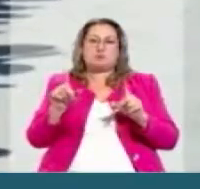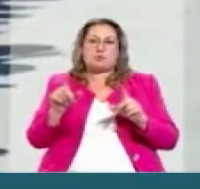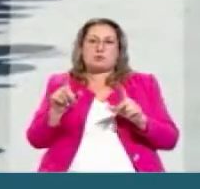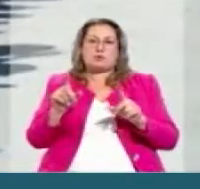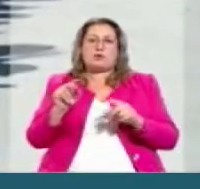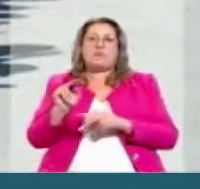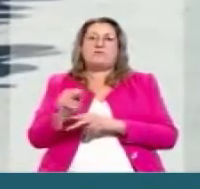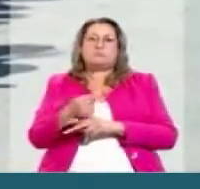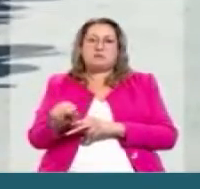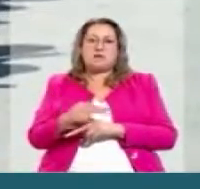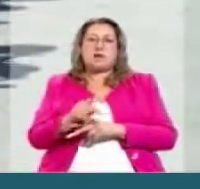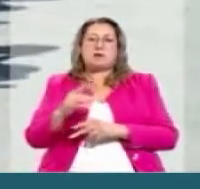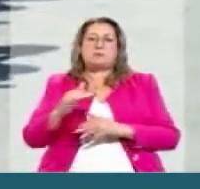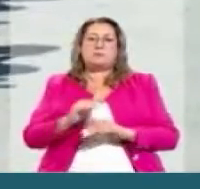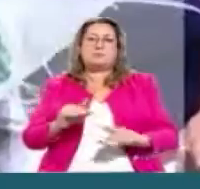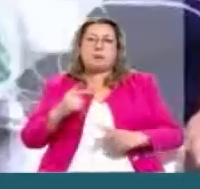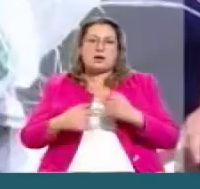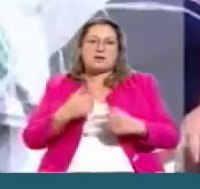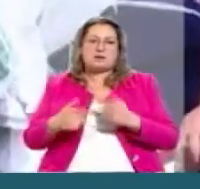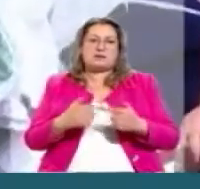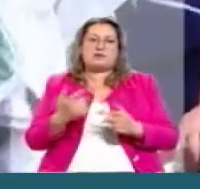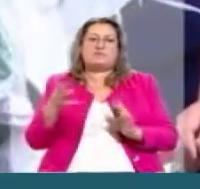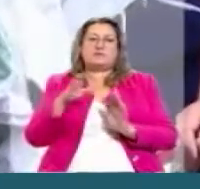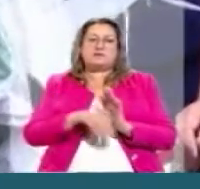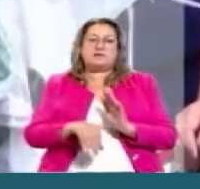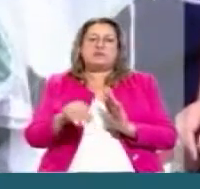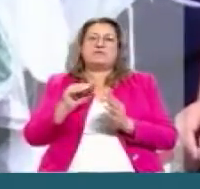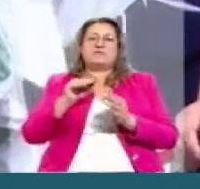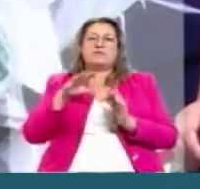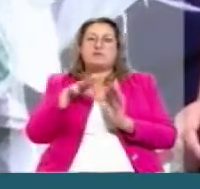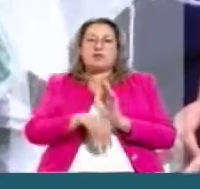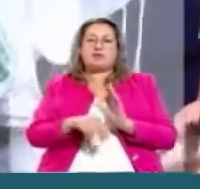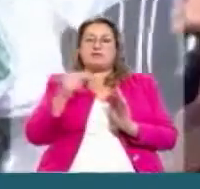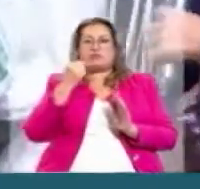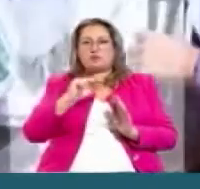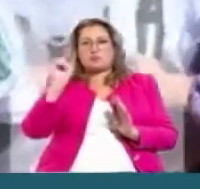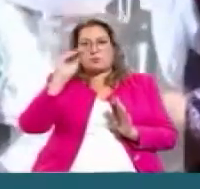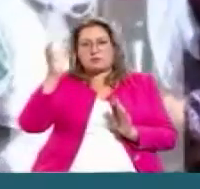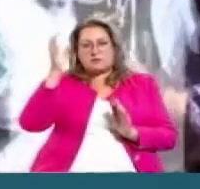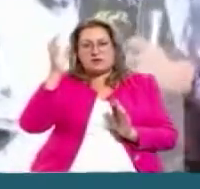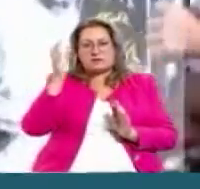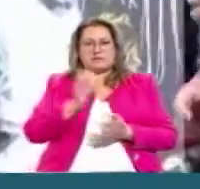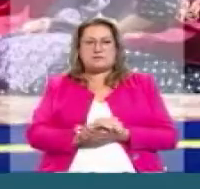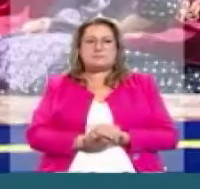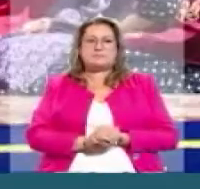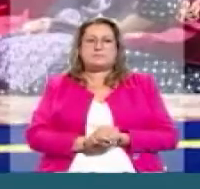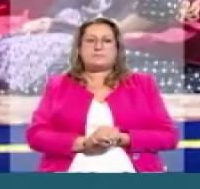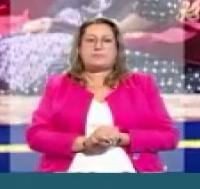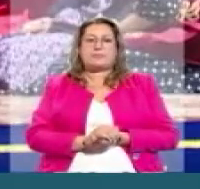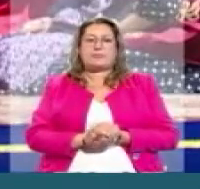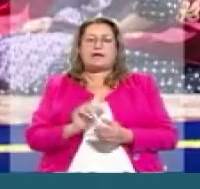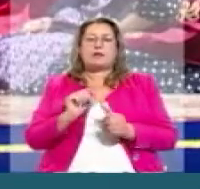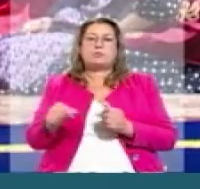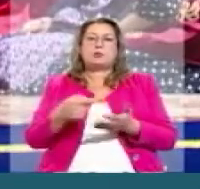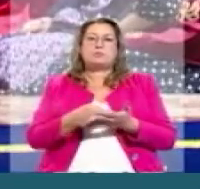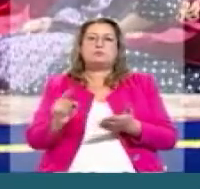аудан орталығында көшелер мерекесін атап өту дәстүрлі үрдіс. Бірнеше жыл қатарынан өткізіліп келеді. Осы орайда жергілікті жұрт биыл біртуар тұлға есімін берген көшеде іске